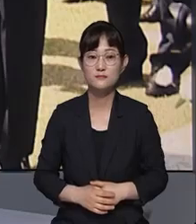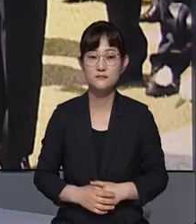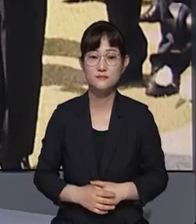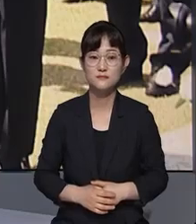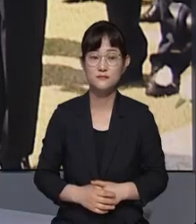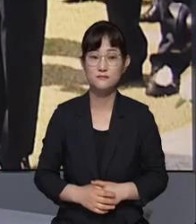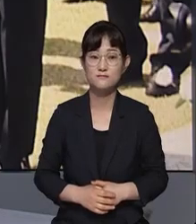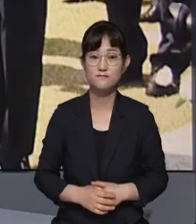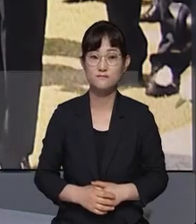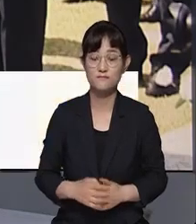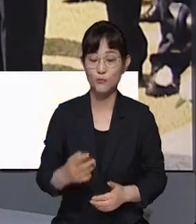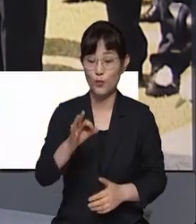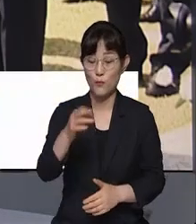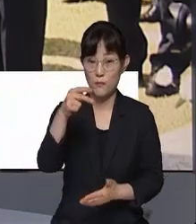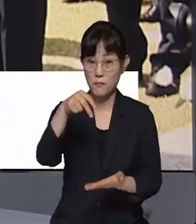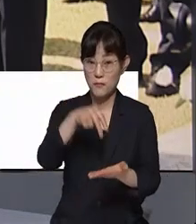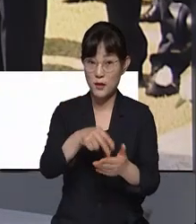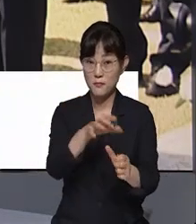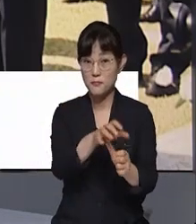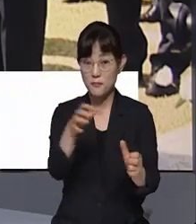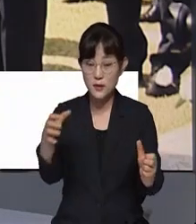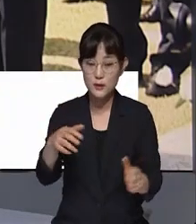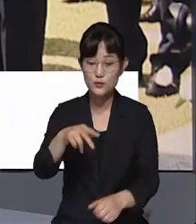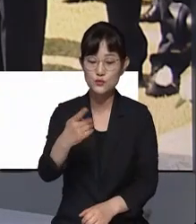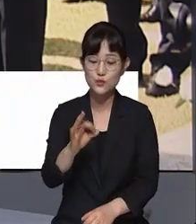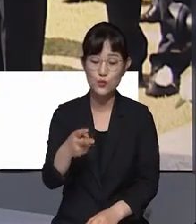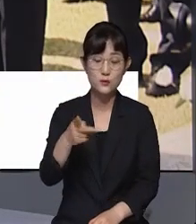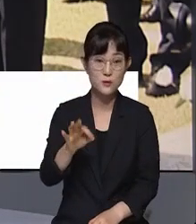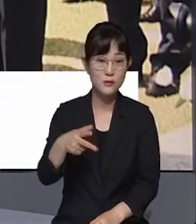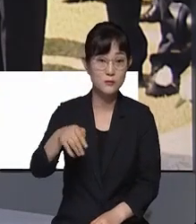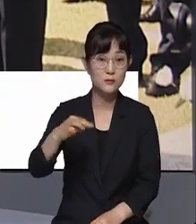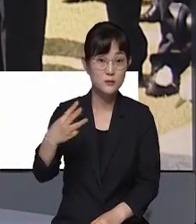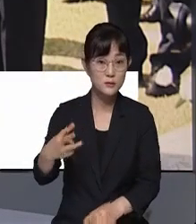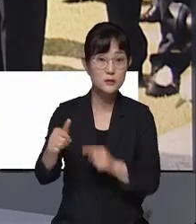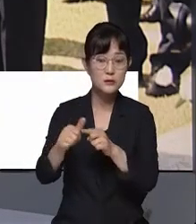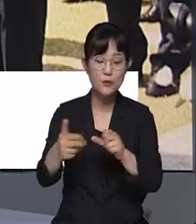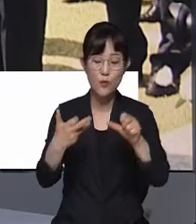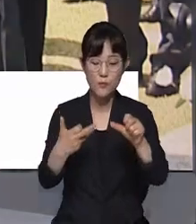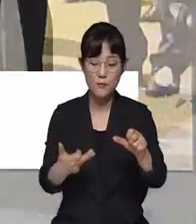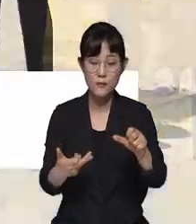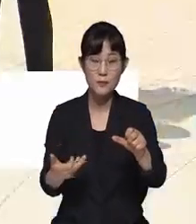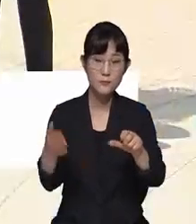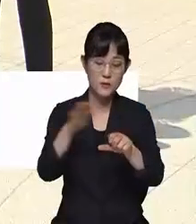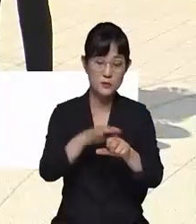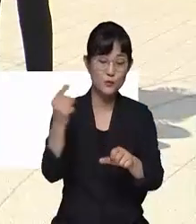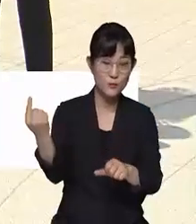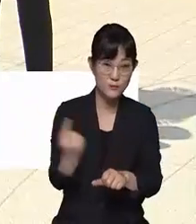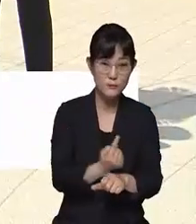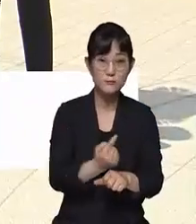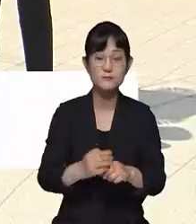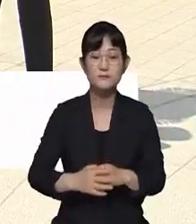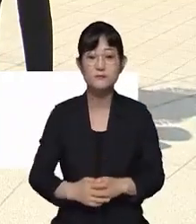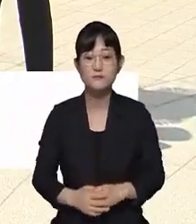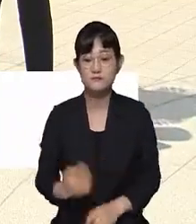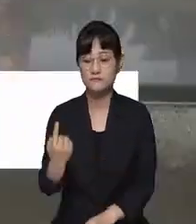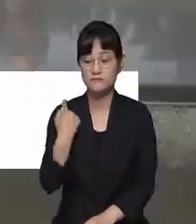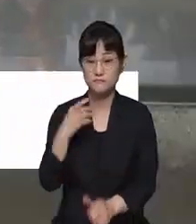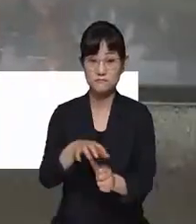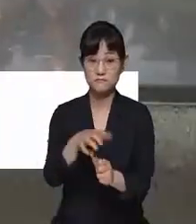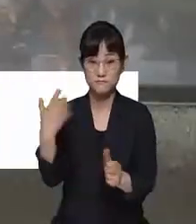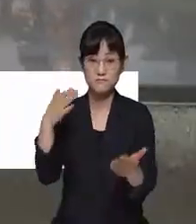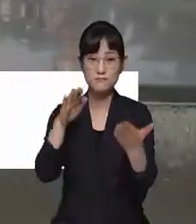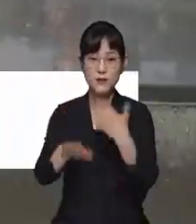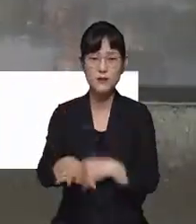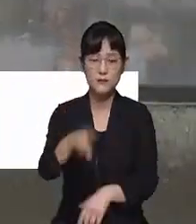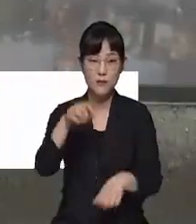법원의 보석허가로 석방된 송영길 소나무당 대표가 광주 5.18 국립묘지를 찾았습니다. 어제 석방된 뒤